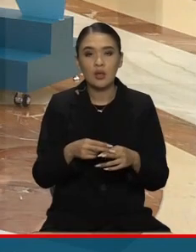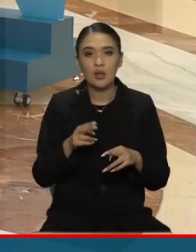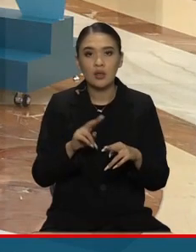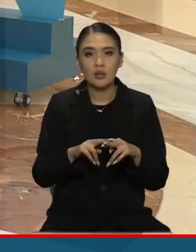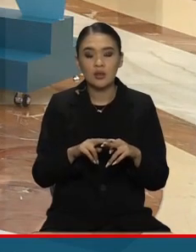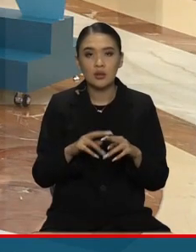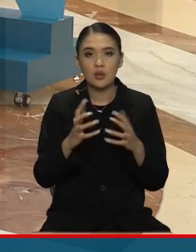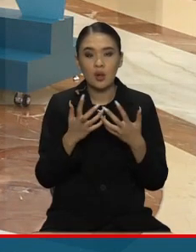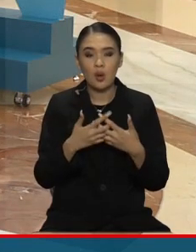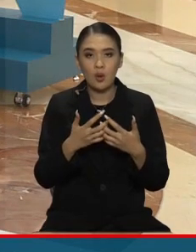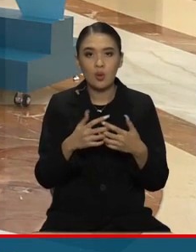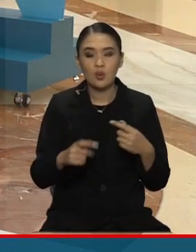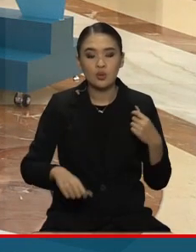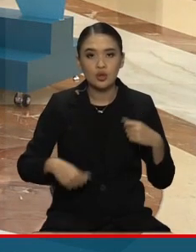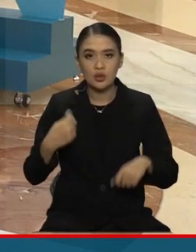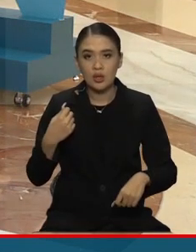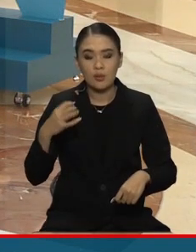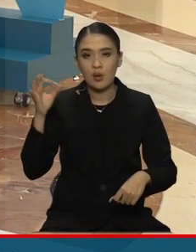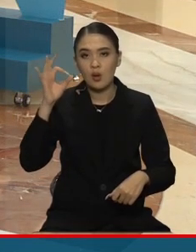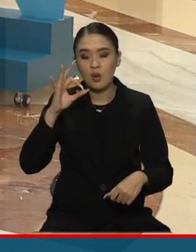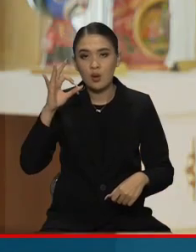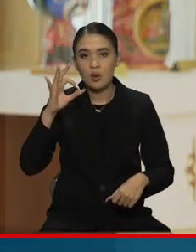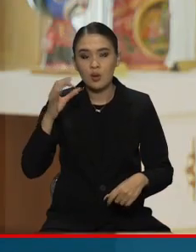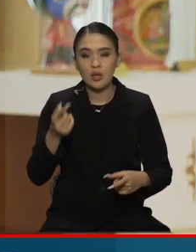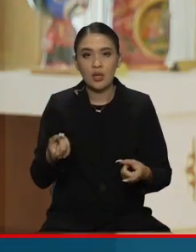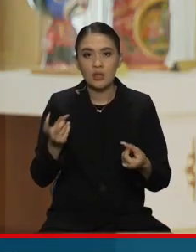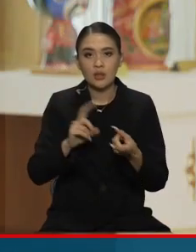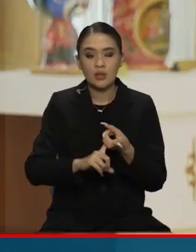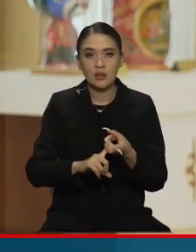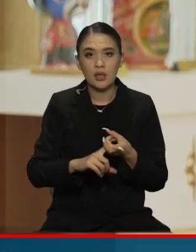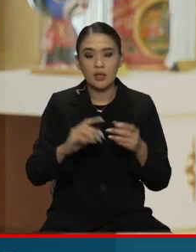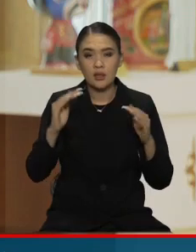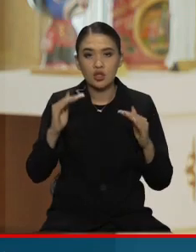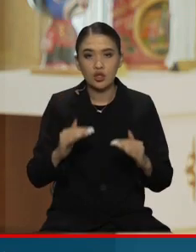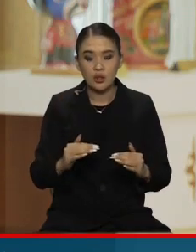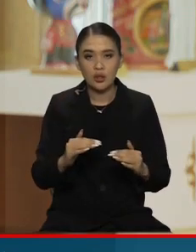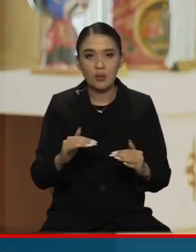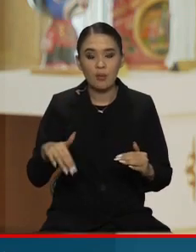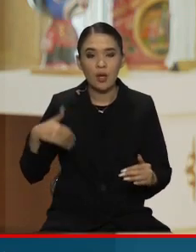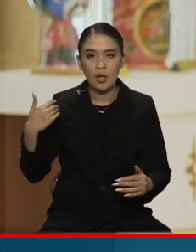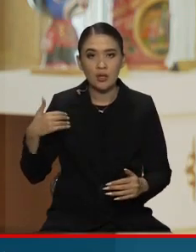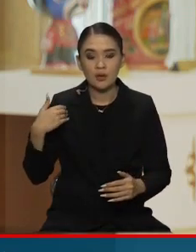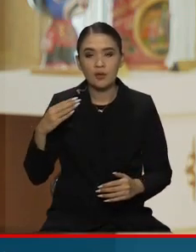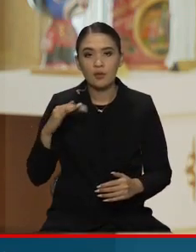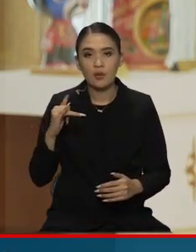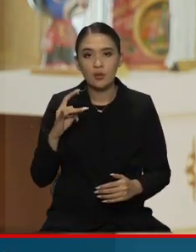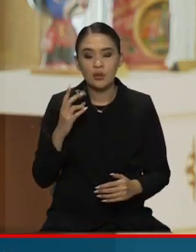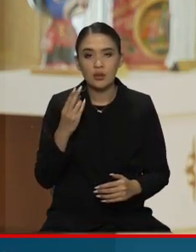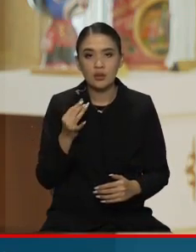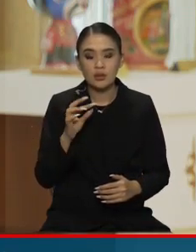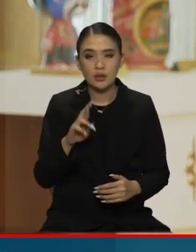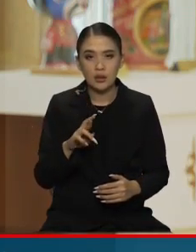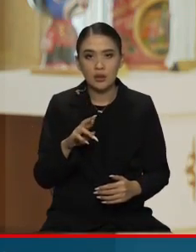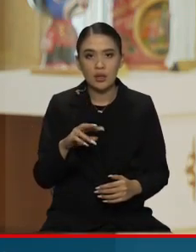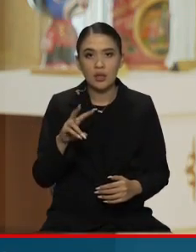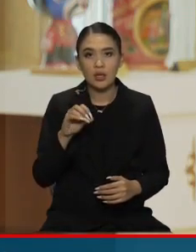оценка называется косвенную ущерб это касается именно значит снижения полезной функции леса вы